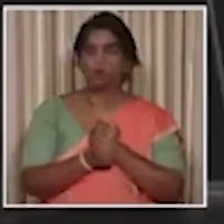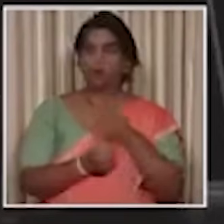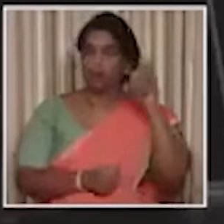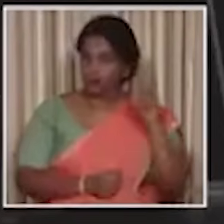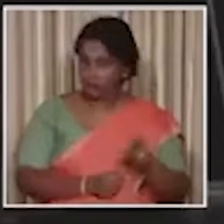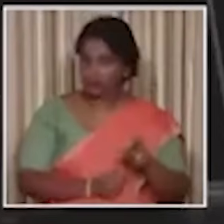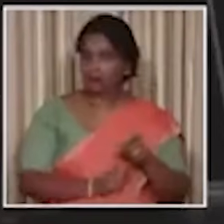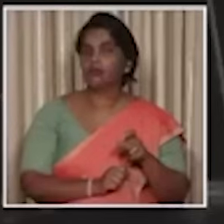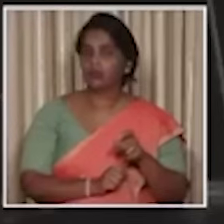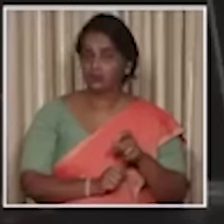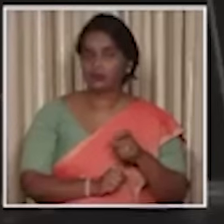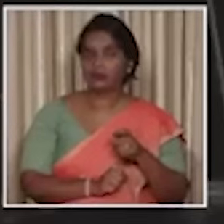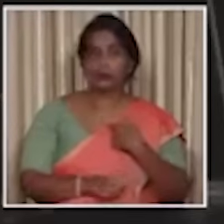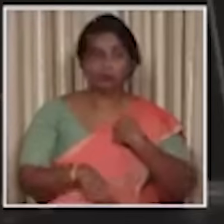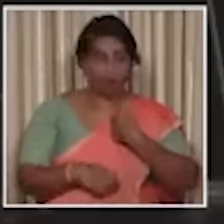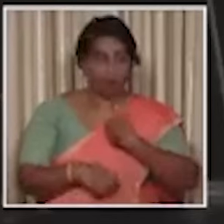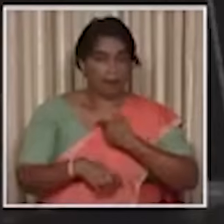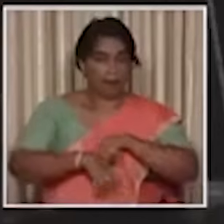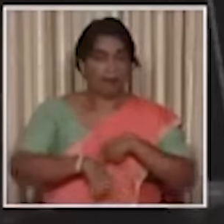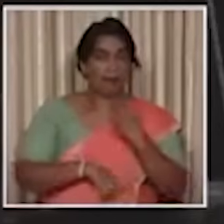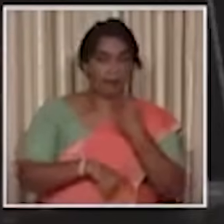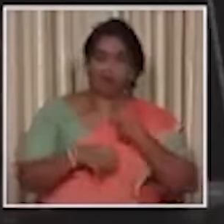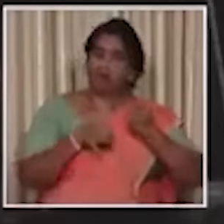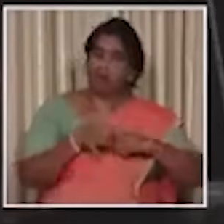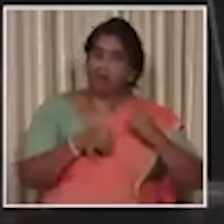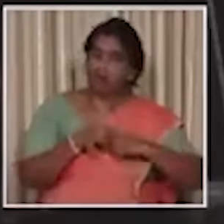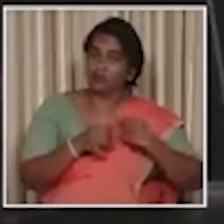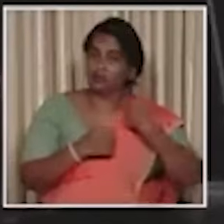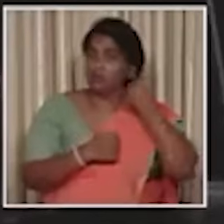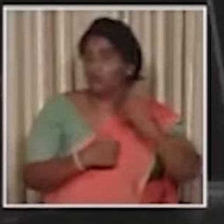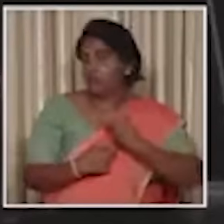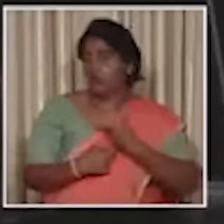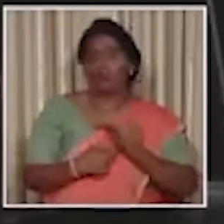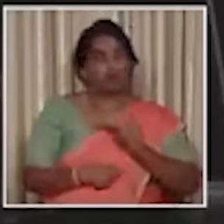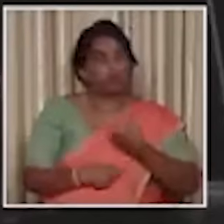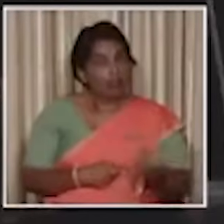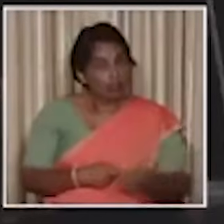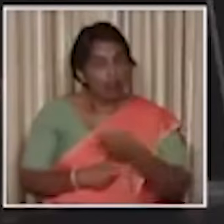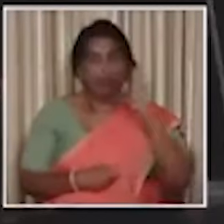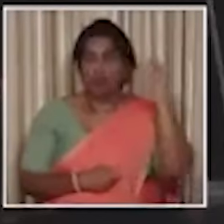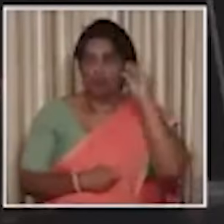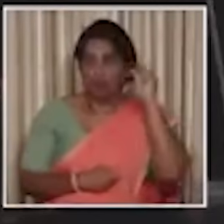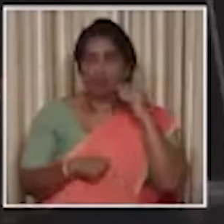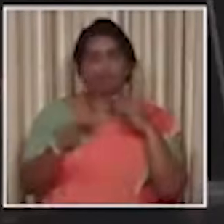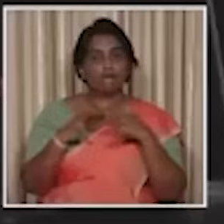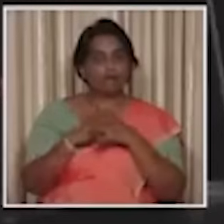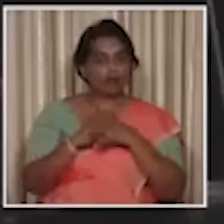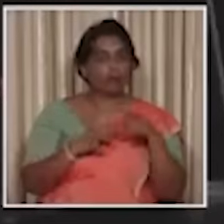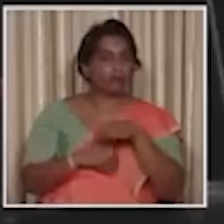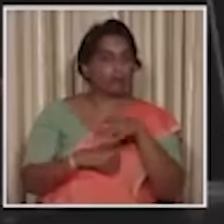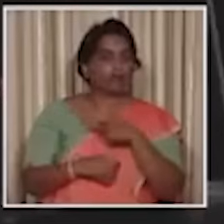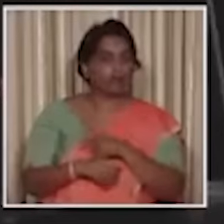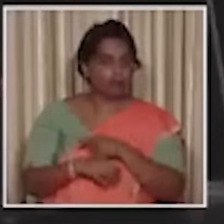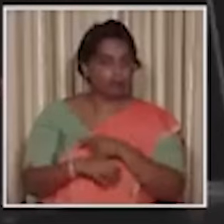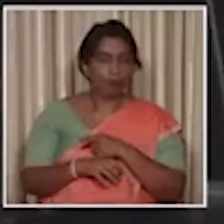கிட்டத்தட்ட 1.5 மணி நேரம் விசாரணைக்கு உட்படுத்தினார். அன்றைய தினம் பிற்பகல் 2 மணியளவில் முல்லைத்தீவு மாவட்டத்தின் வன்னிவுலாங்குளம் மாவீரர் துயிலுமில்ல வளாகத்தில்